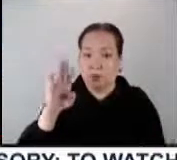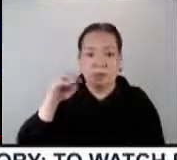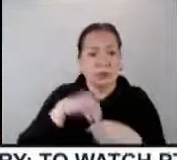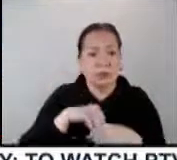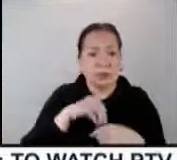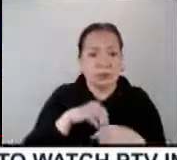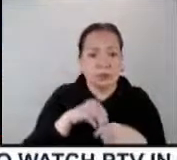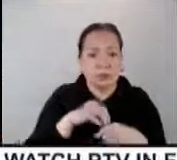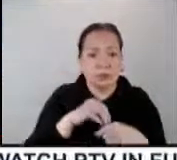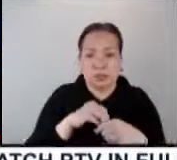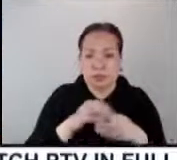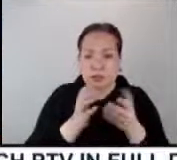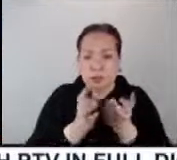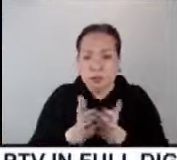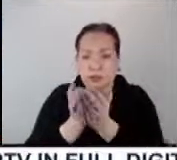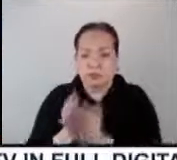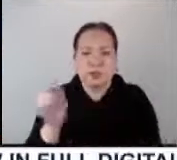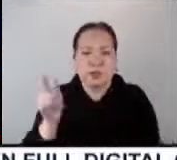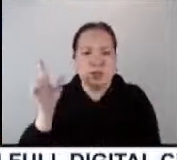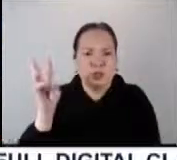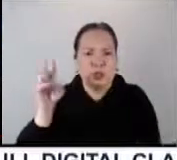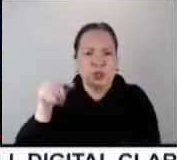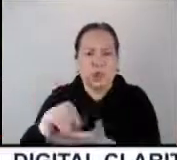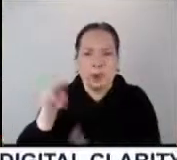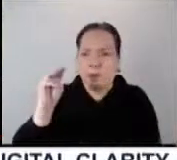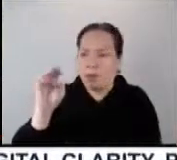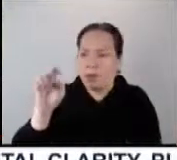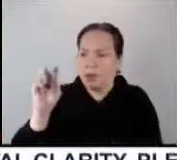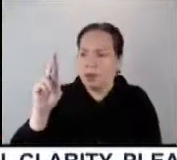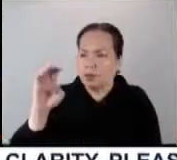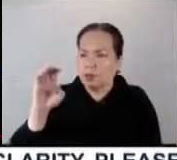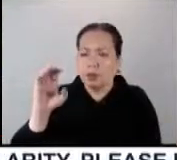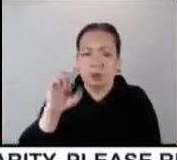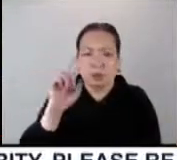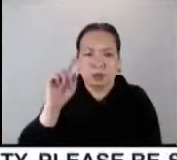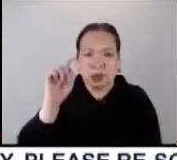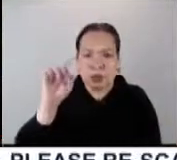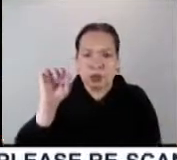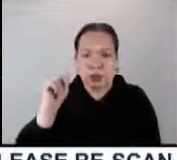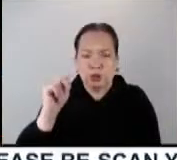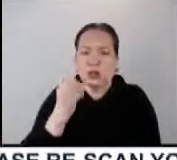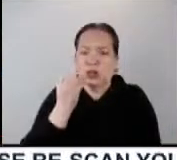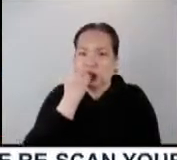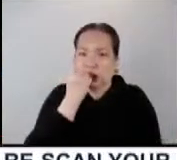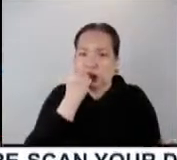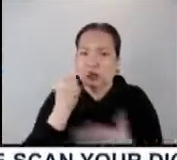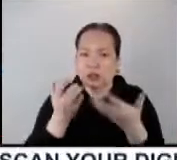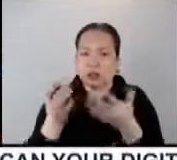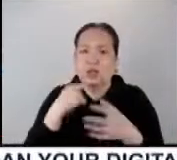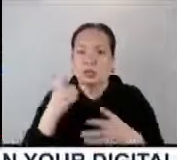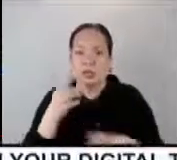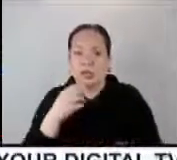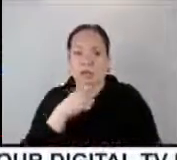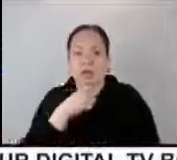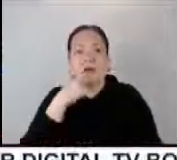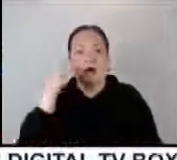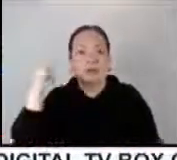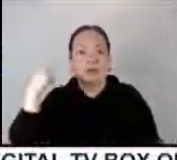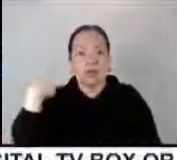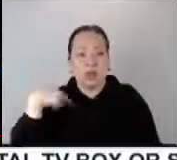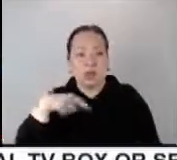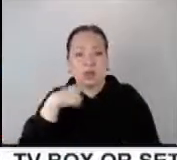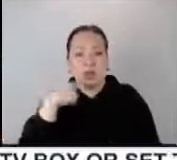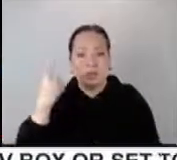ang 26,000 metric tons ng mais. Magugunitang pumayag ang Russia na makapag-export ng grain products ang